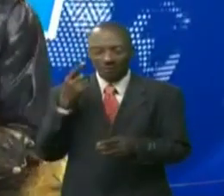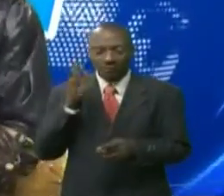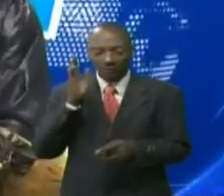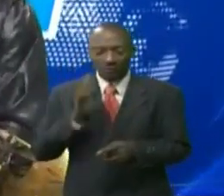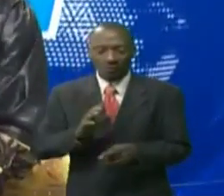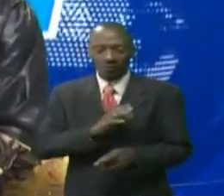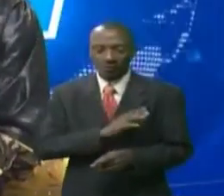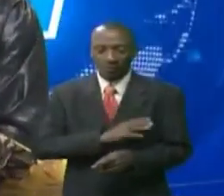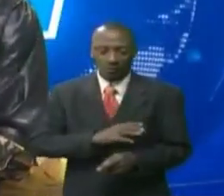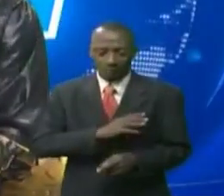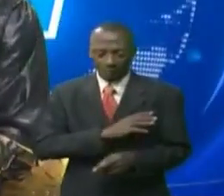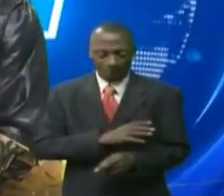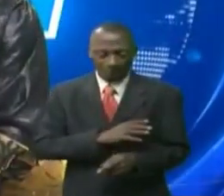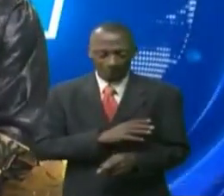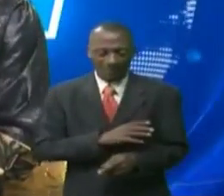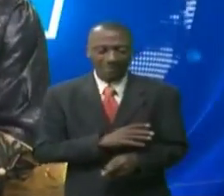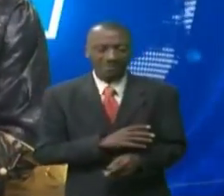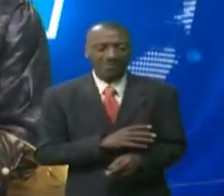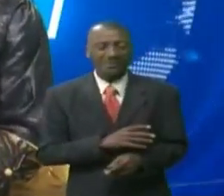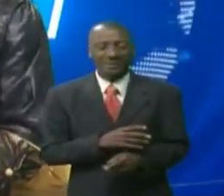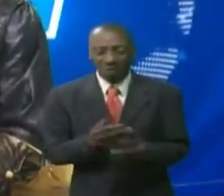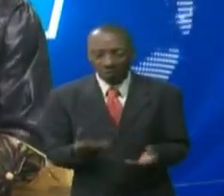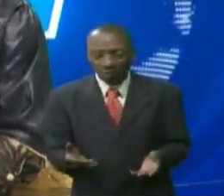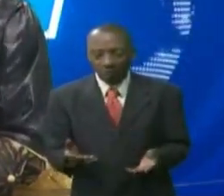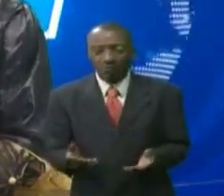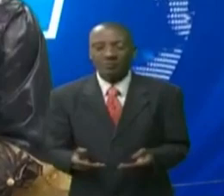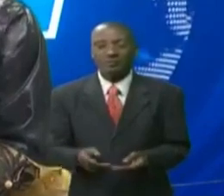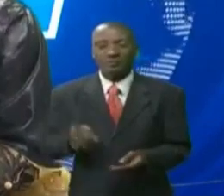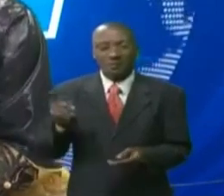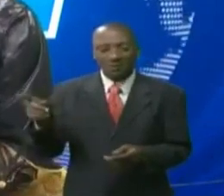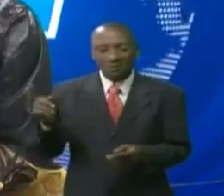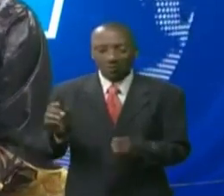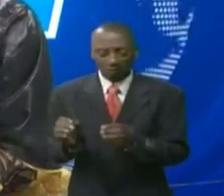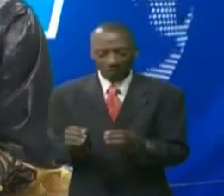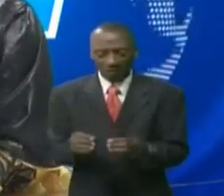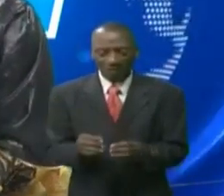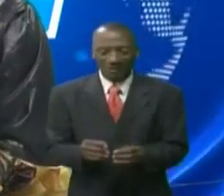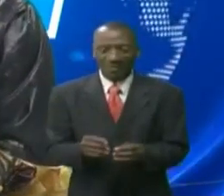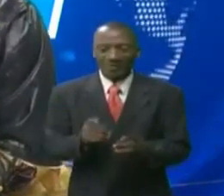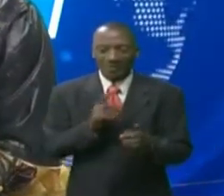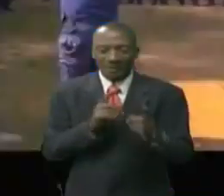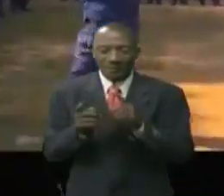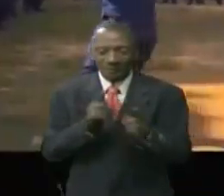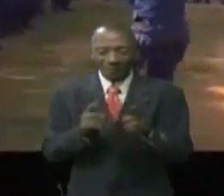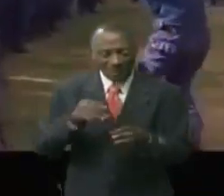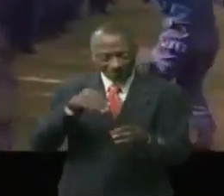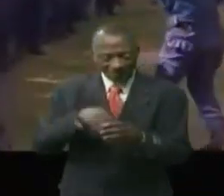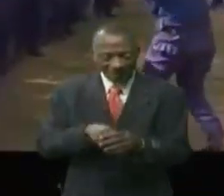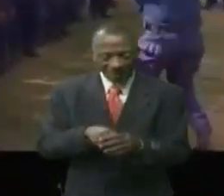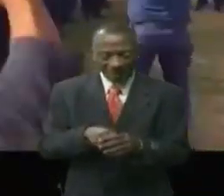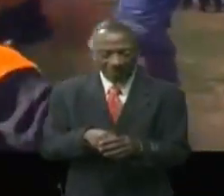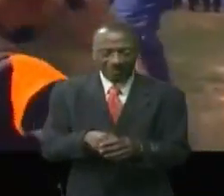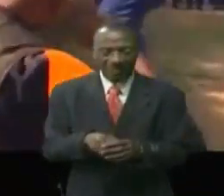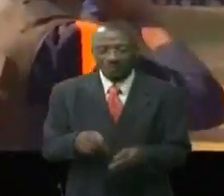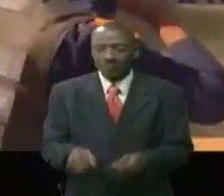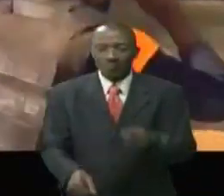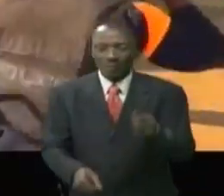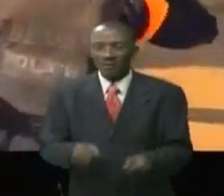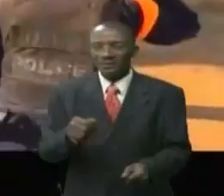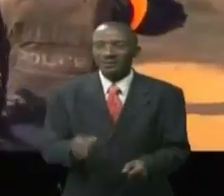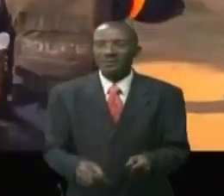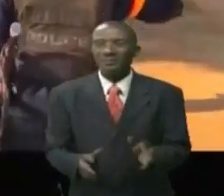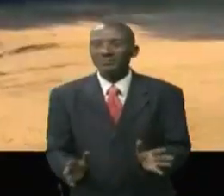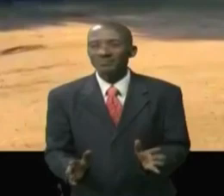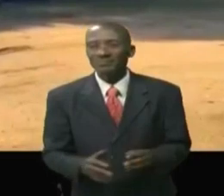cours de la parade organisé à l'état-major de kindindou à l'état-major Police nationale